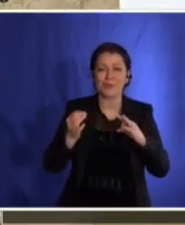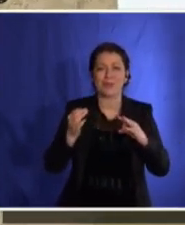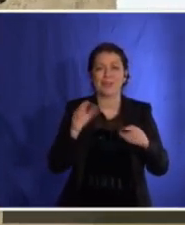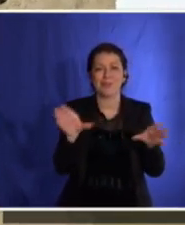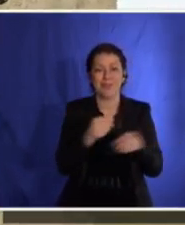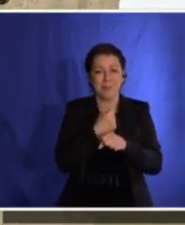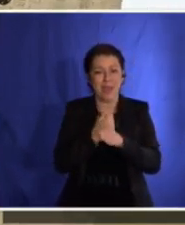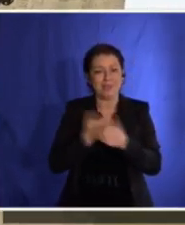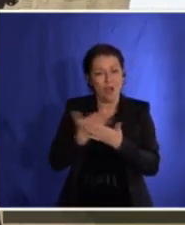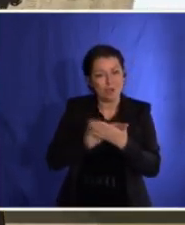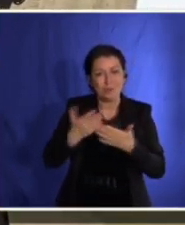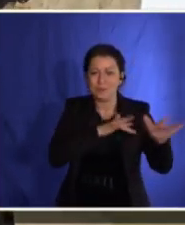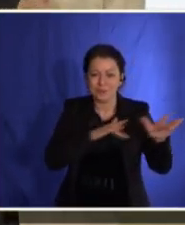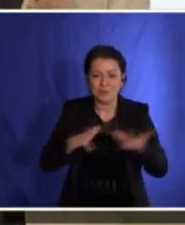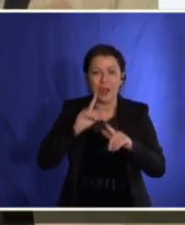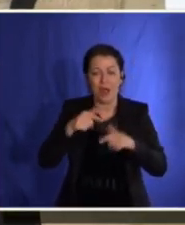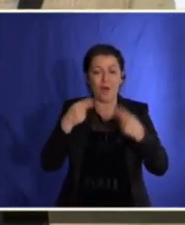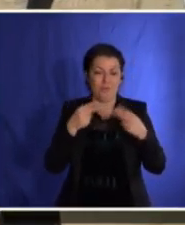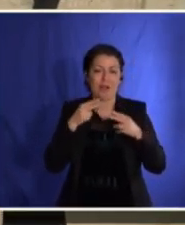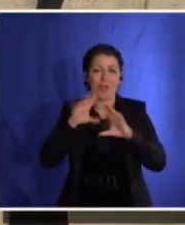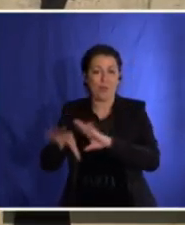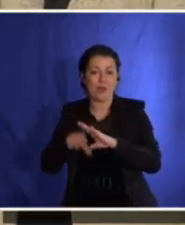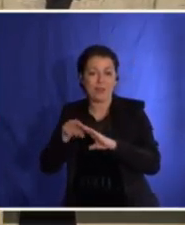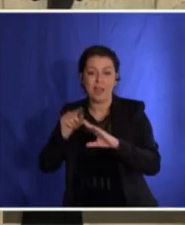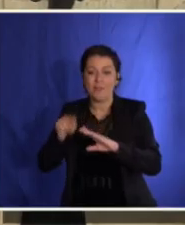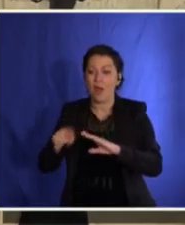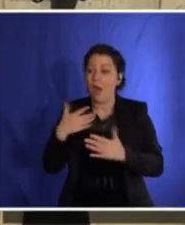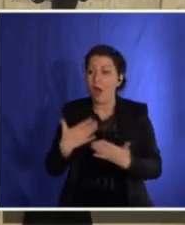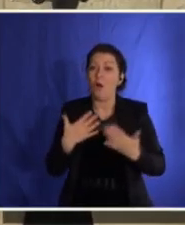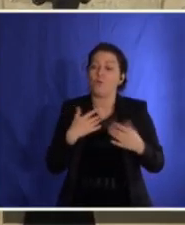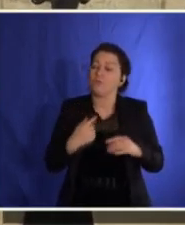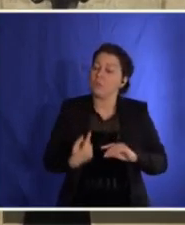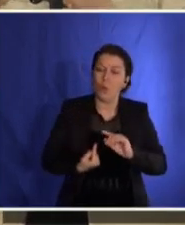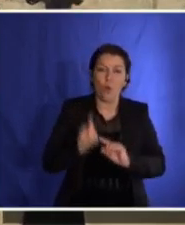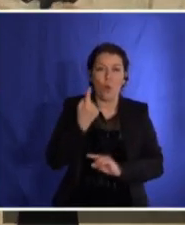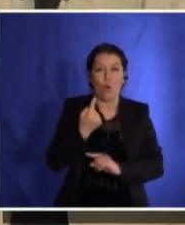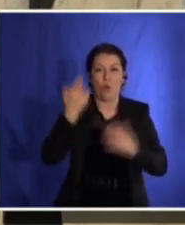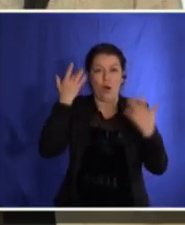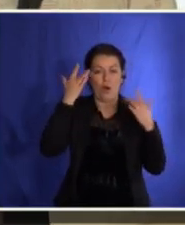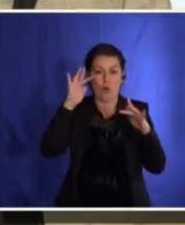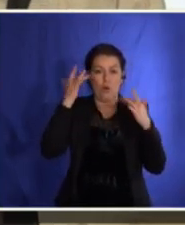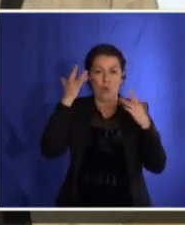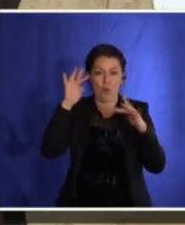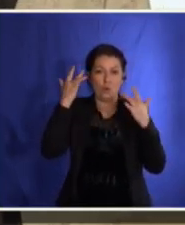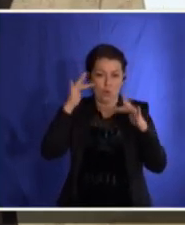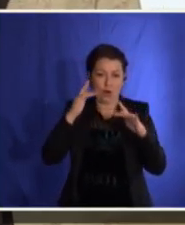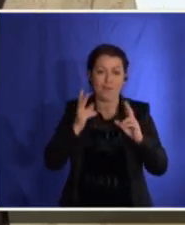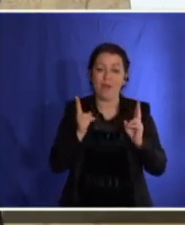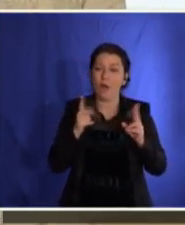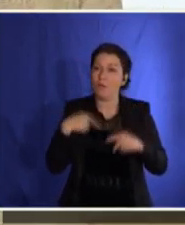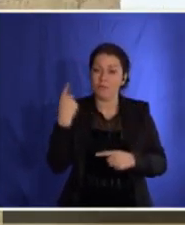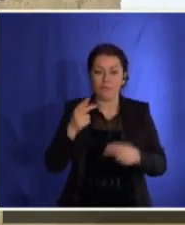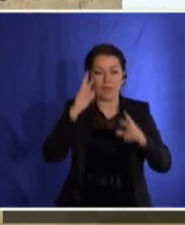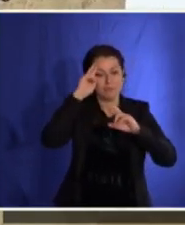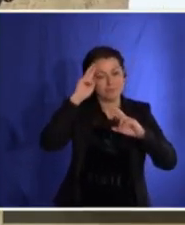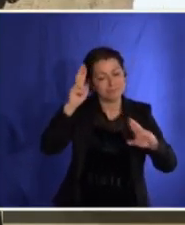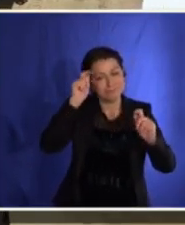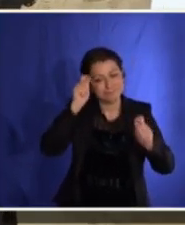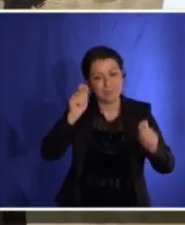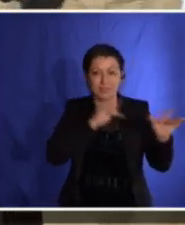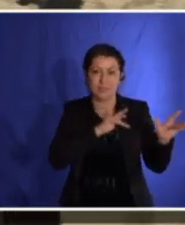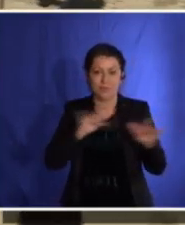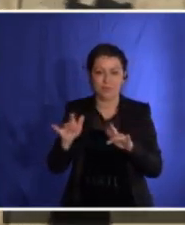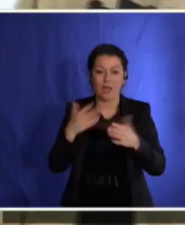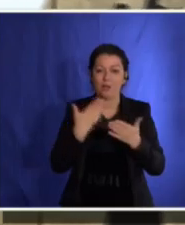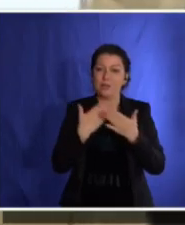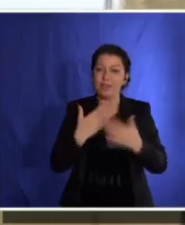weil bei uns in den Unternehmen eine ungeheure Unternehmenskultur ist, weil wir auch eine Wertschätzung haben. Und uns ist es wichtig, dass